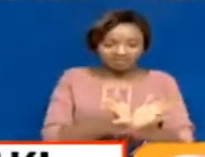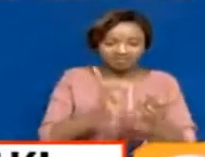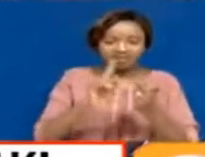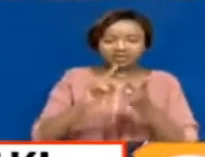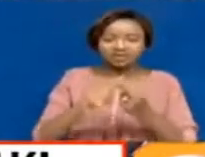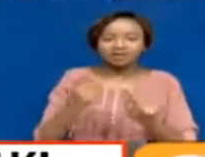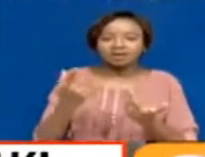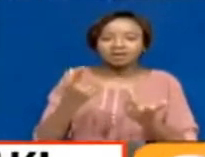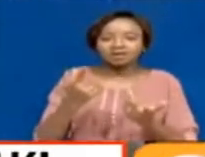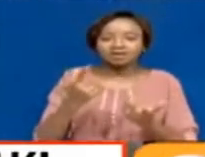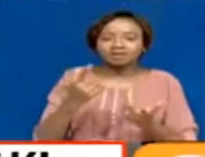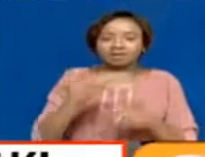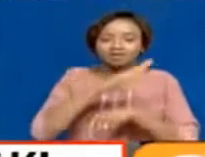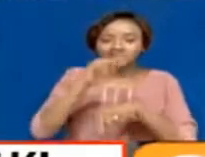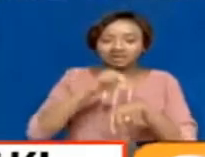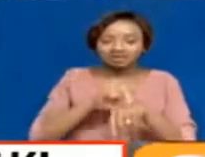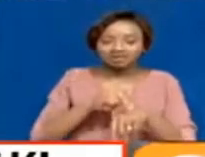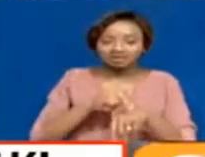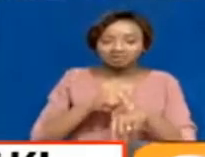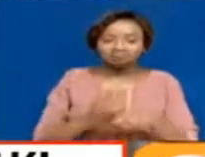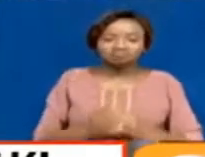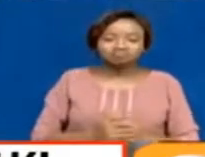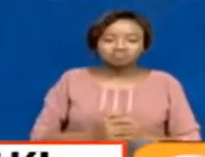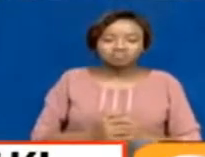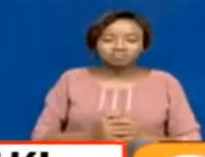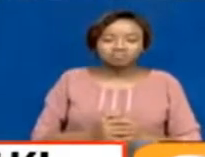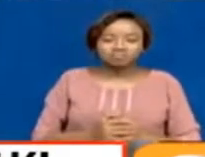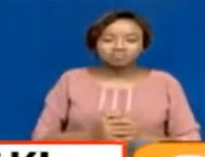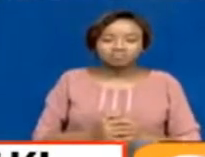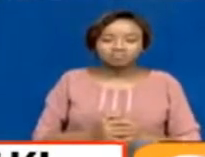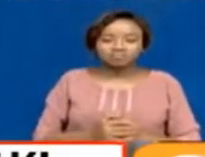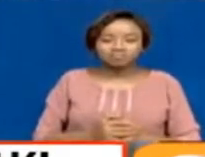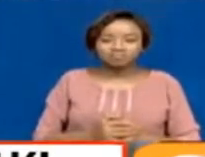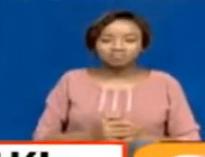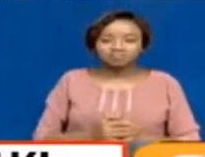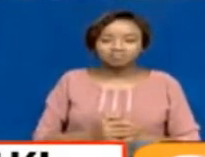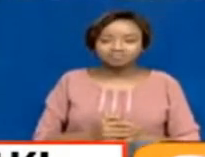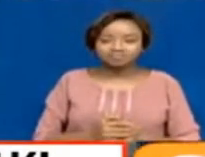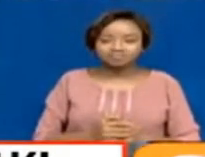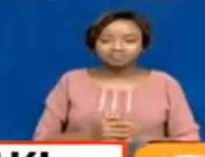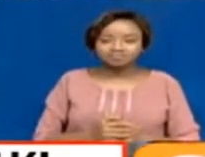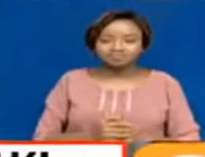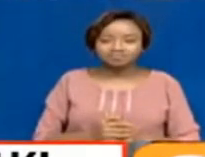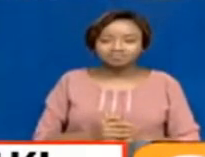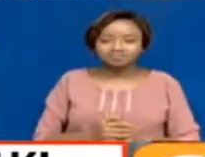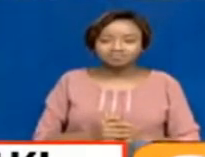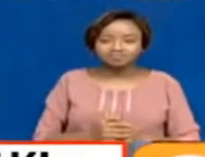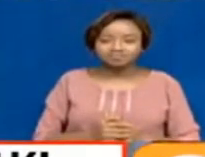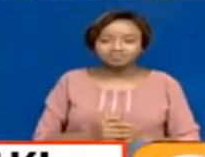kwa jina la Baba na la Mwana na la Roho Mtakatifu.